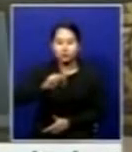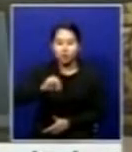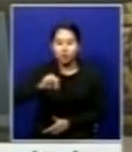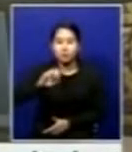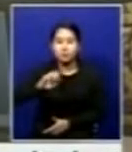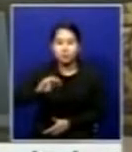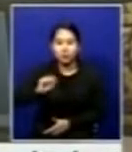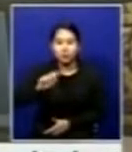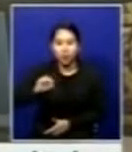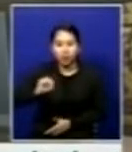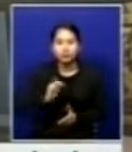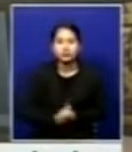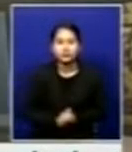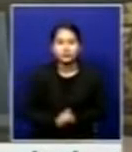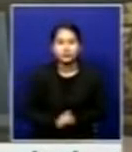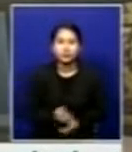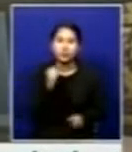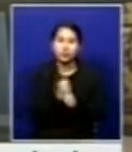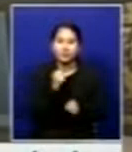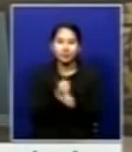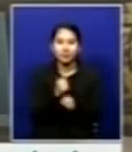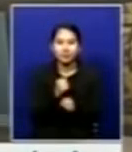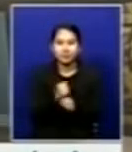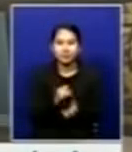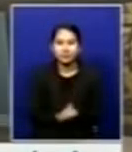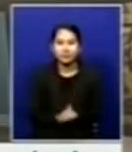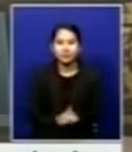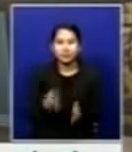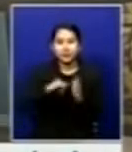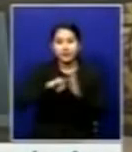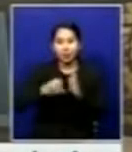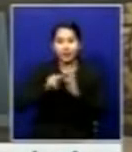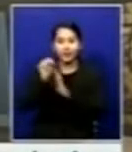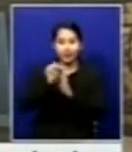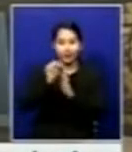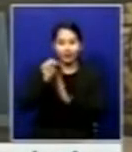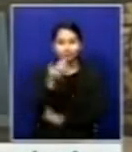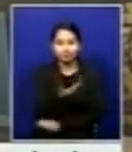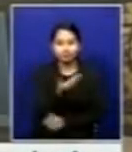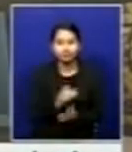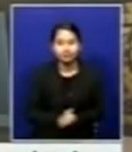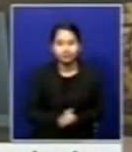ออสมนี่คือการทำหน้าที่ภาพนี้มาจากที่น่านครับต่อไปครับ